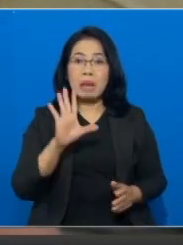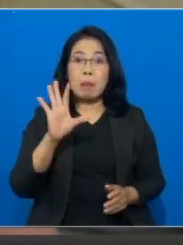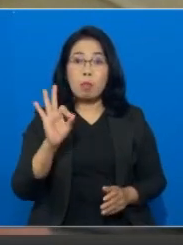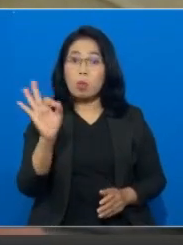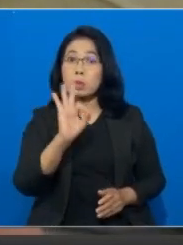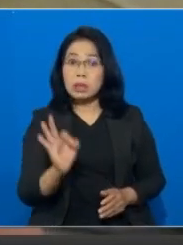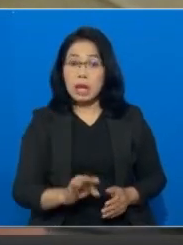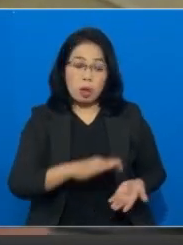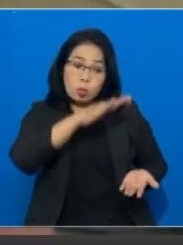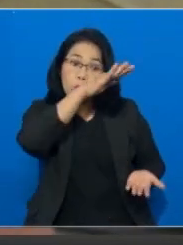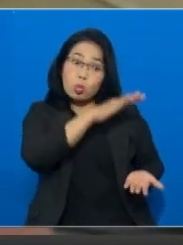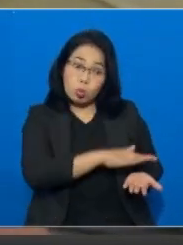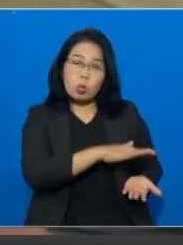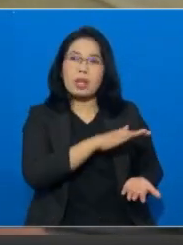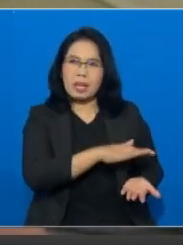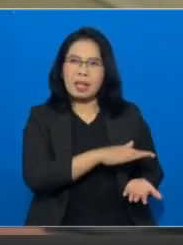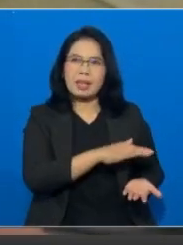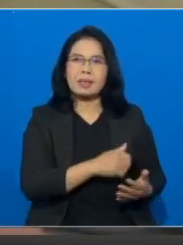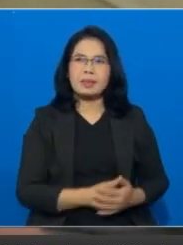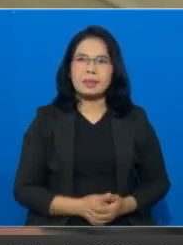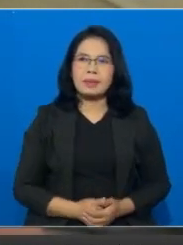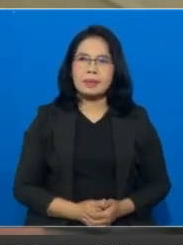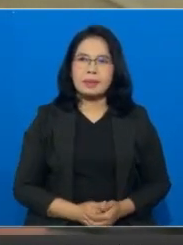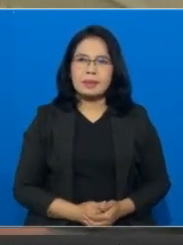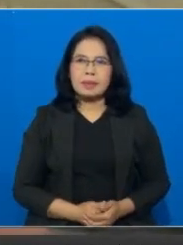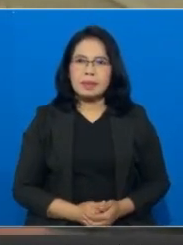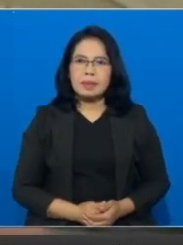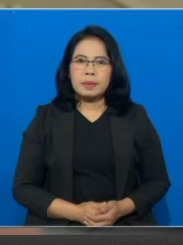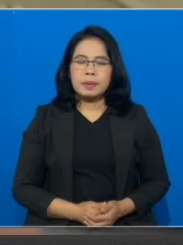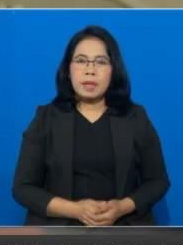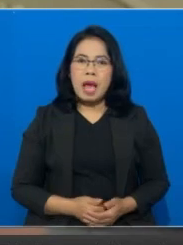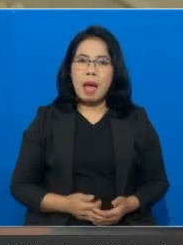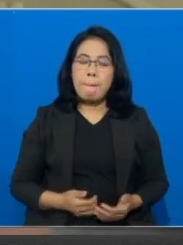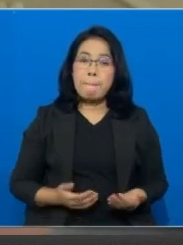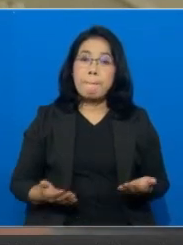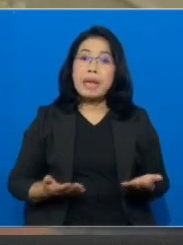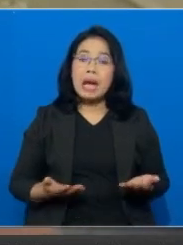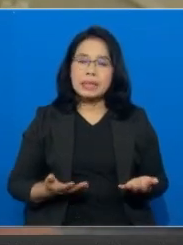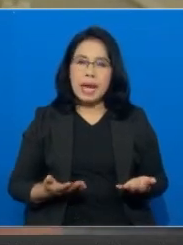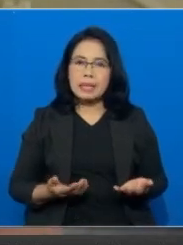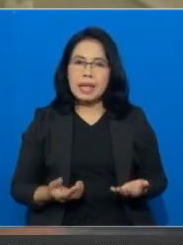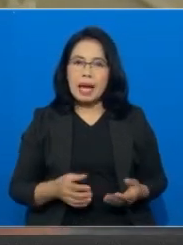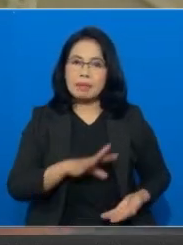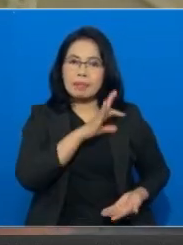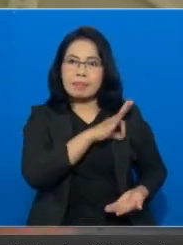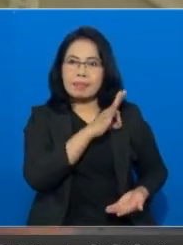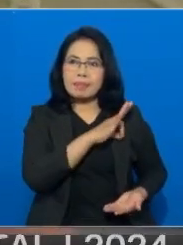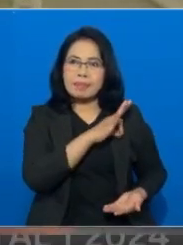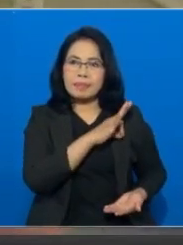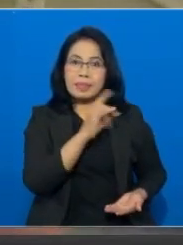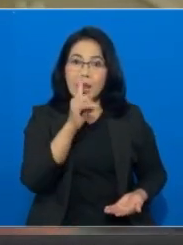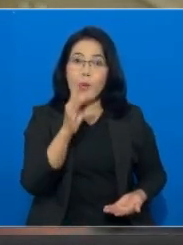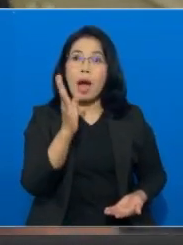dilihat dari produksinya juga gitu. Biasanya dapat berapa, sekarang dapat berapa per hari mas? Per harinya